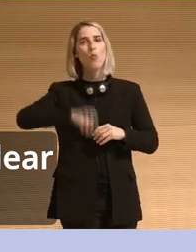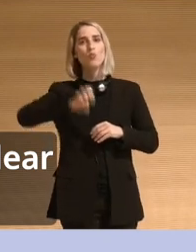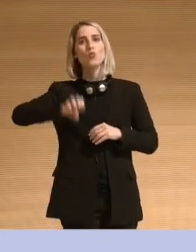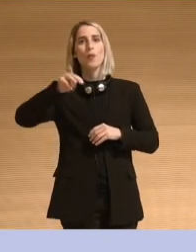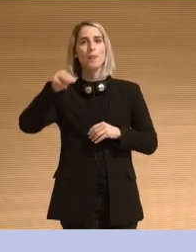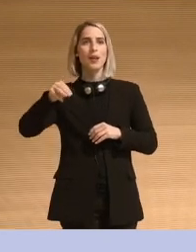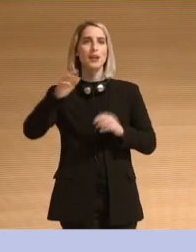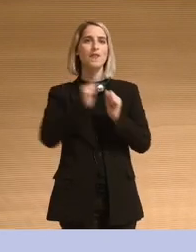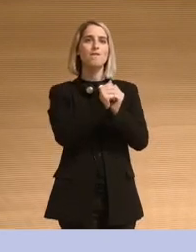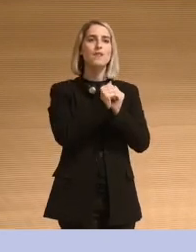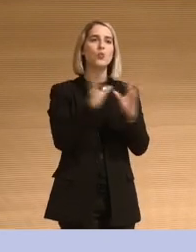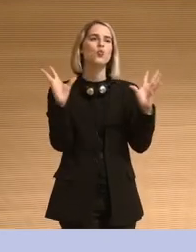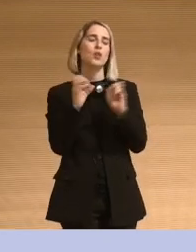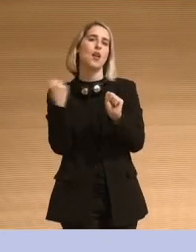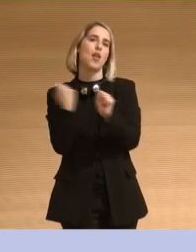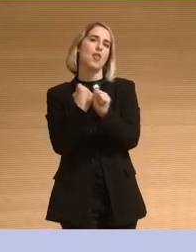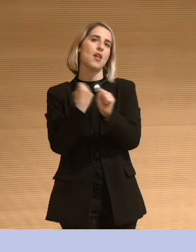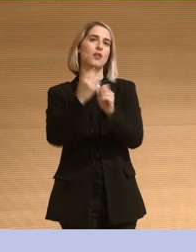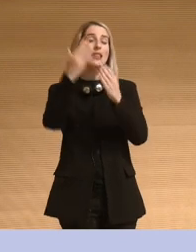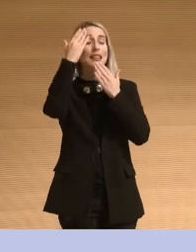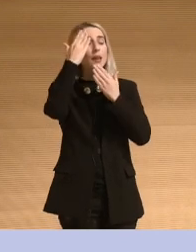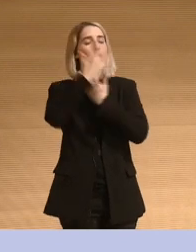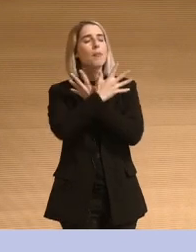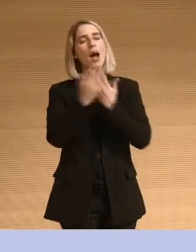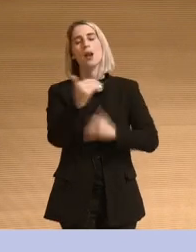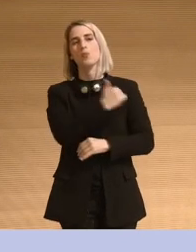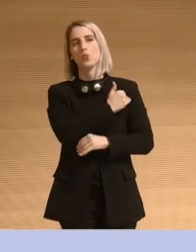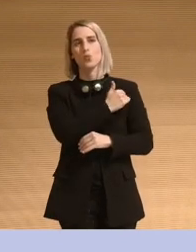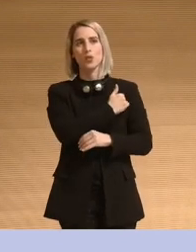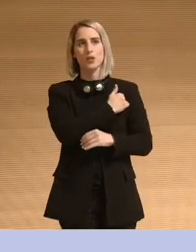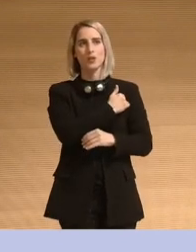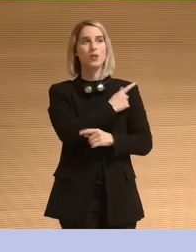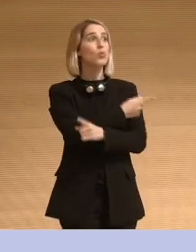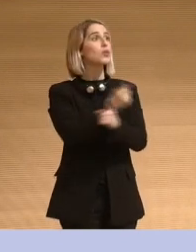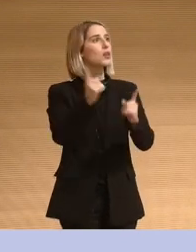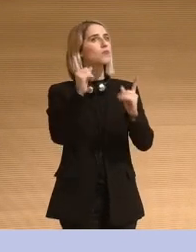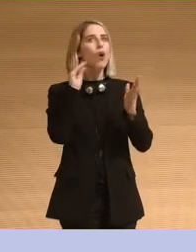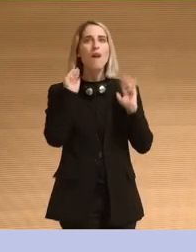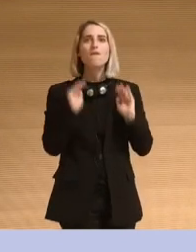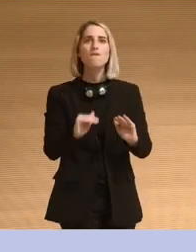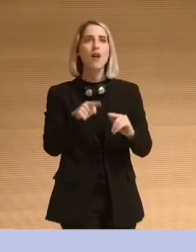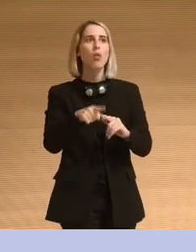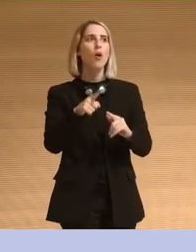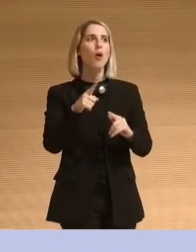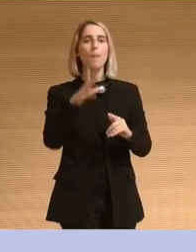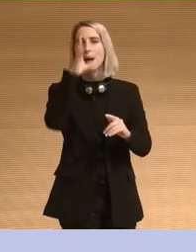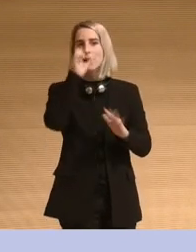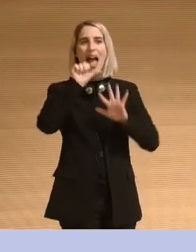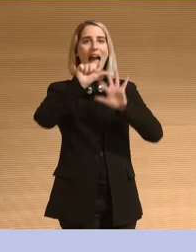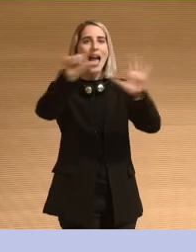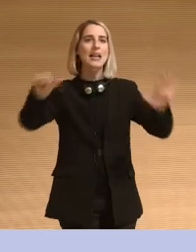αγαπημένους φίλους και συναδέλφους που με τίμησαν με την πρόσκλησή τους και όλους εσάς που είστε ακόμα εδώ μετά από ένα